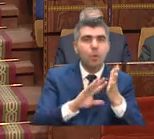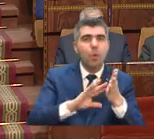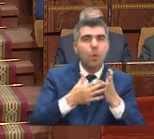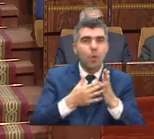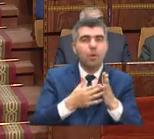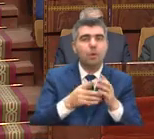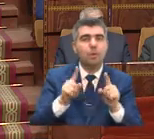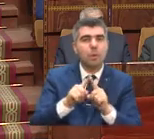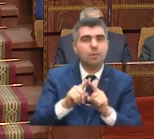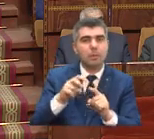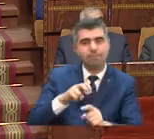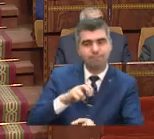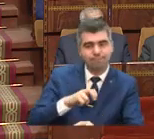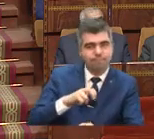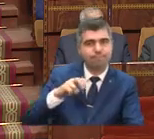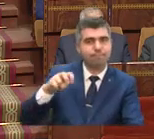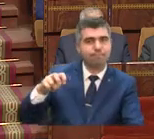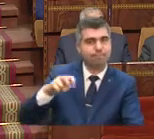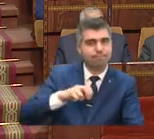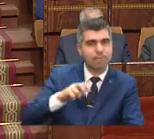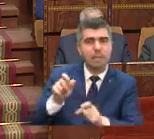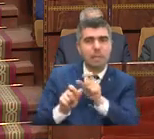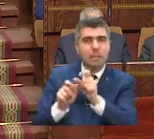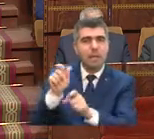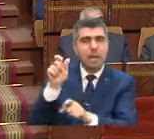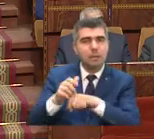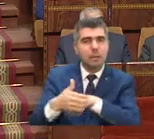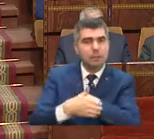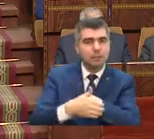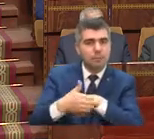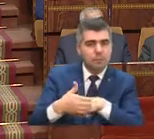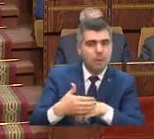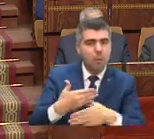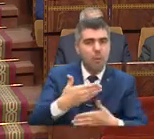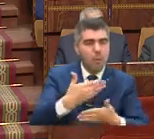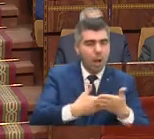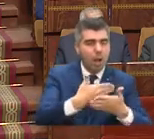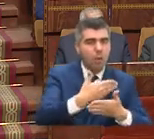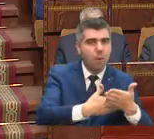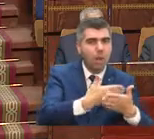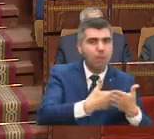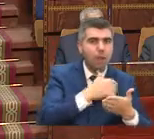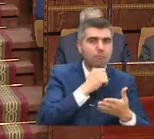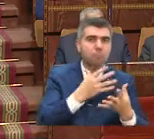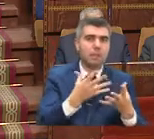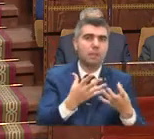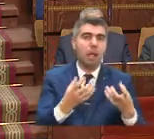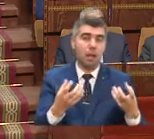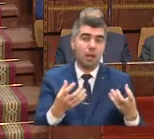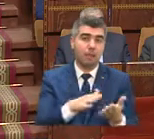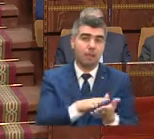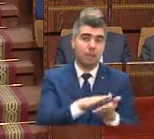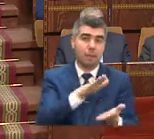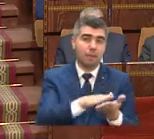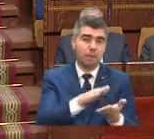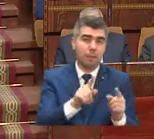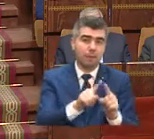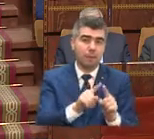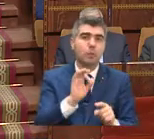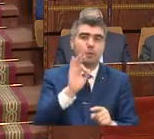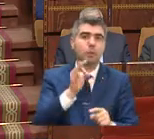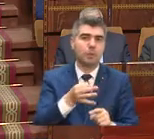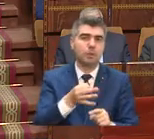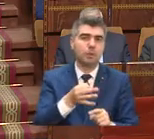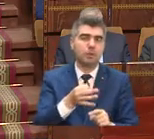ديال الإدارة والبطء ديالها، العناء ديال كثرة الوثائق، العناء ديال التنقل. لابد من العمل